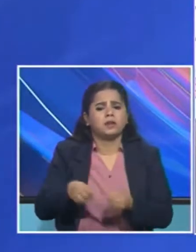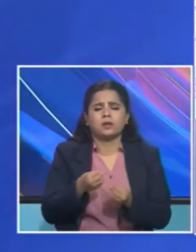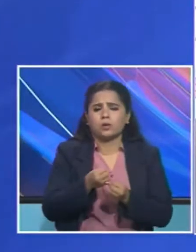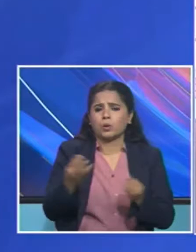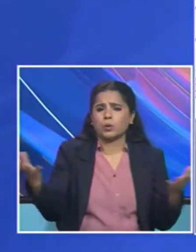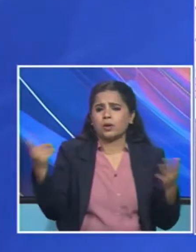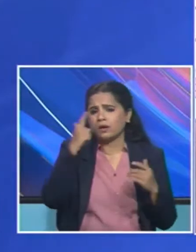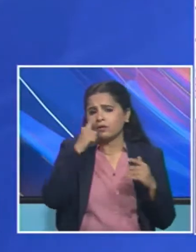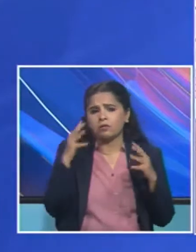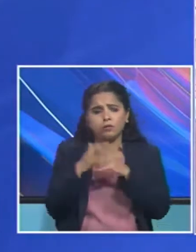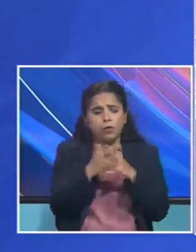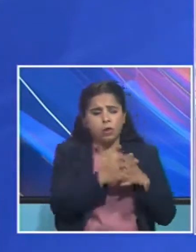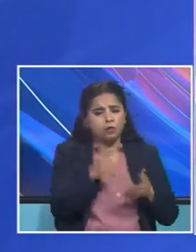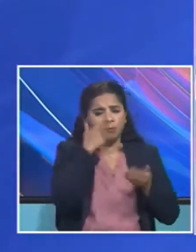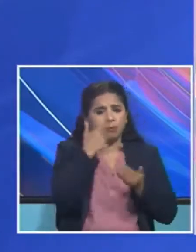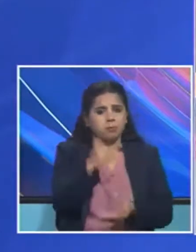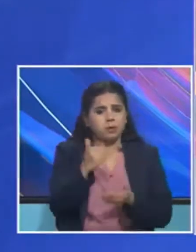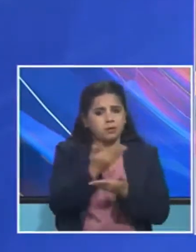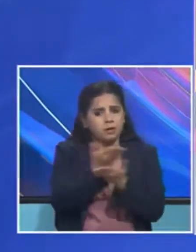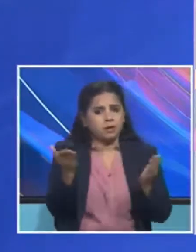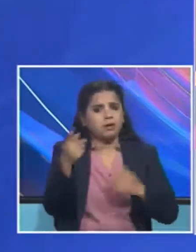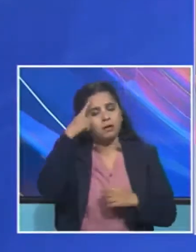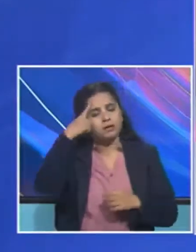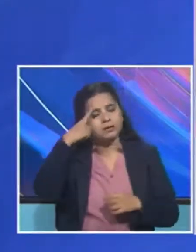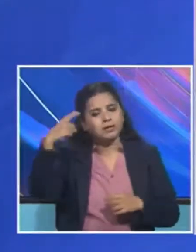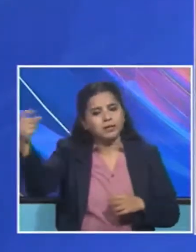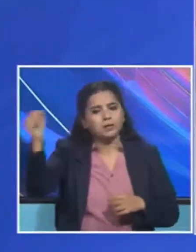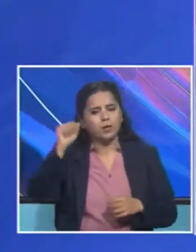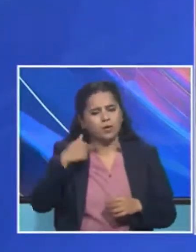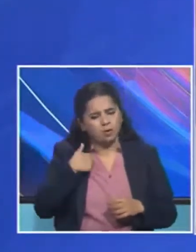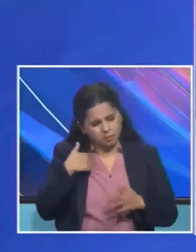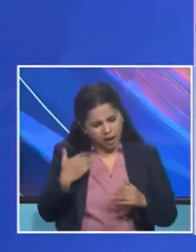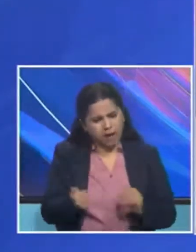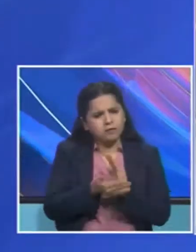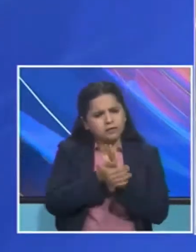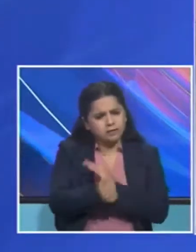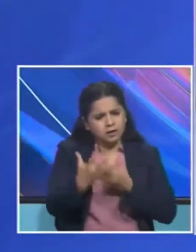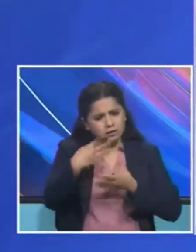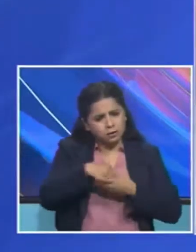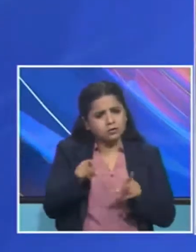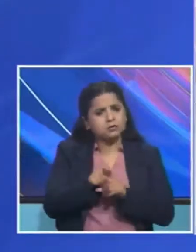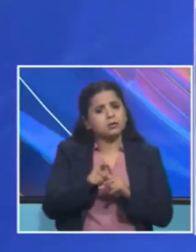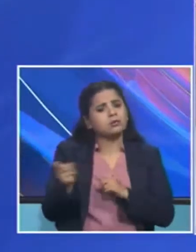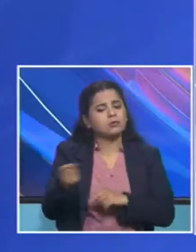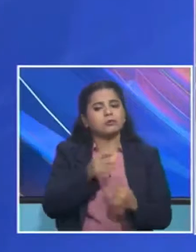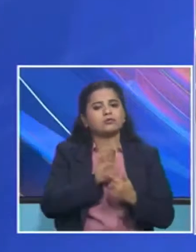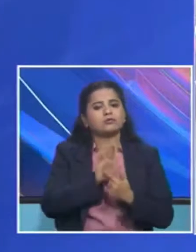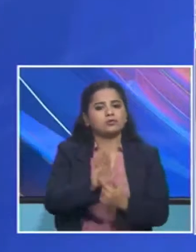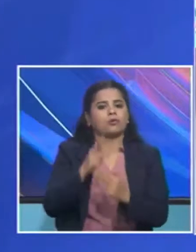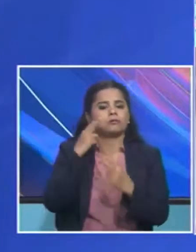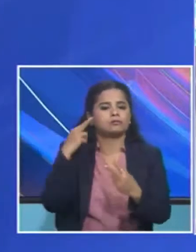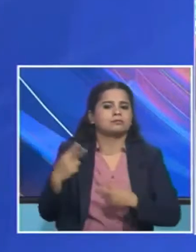महिलाओं और बेटियों के सपनों और सामर्थ्य की झलक है।